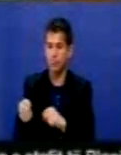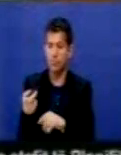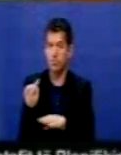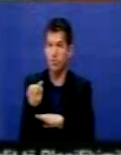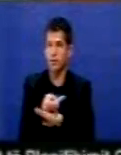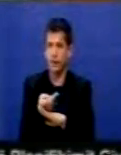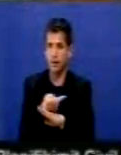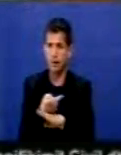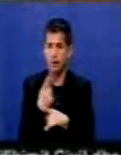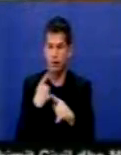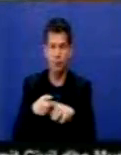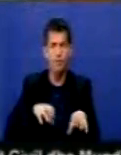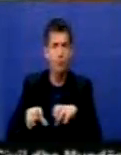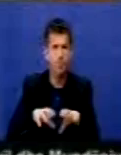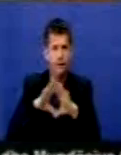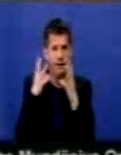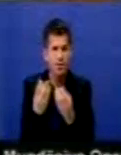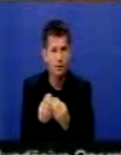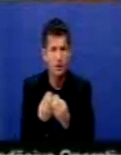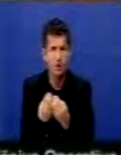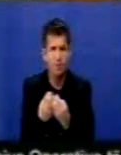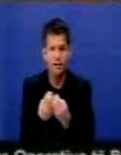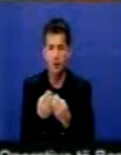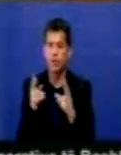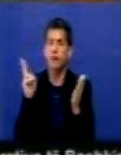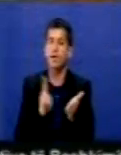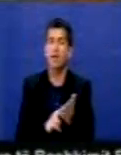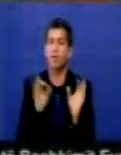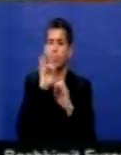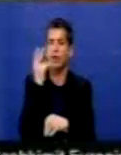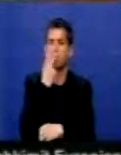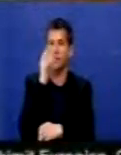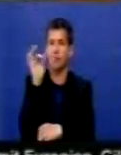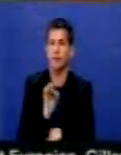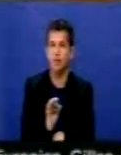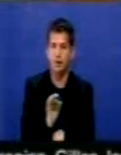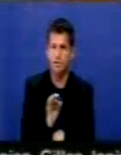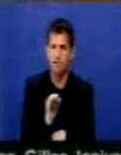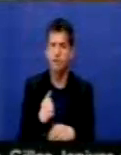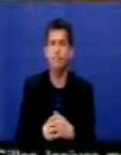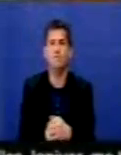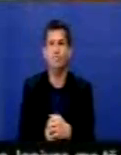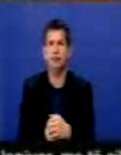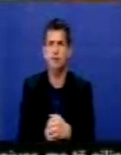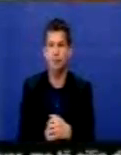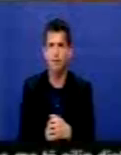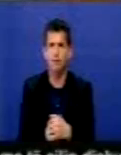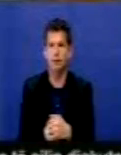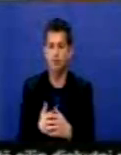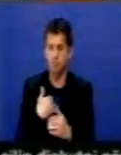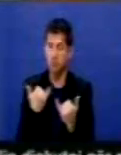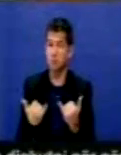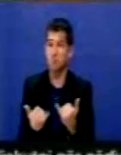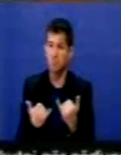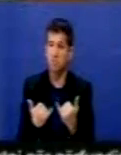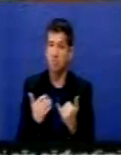edhe punëtorve të këtyre ndërmarrjeve do t'ju mohohet e drejta në 20% të aksioneve. Ne jemi të bindur